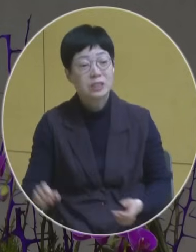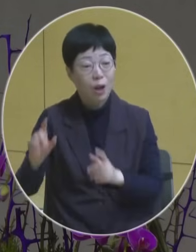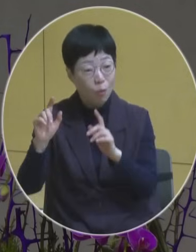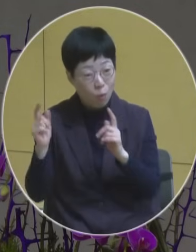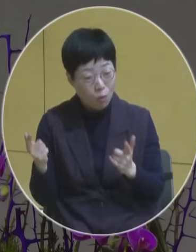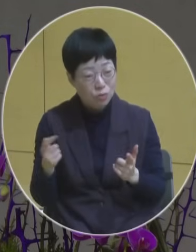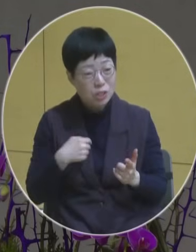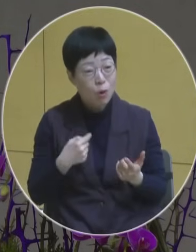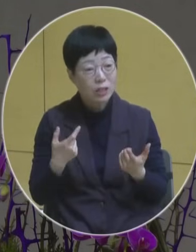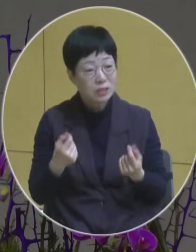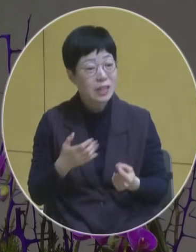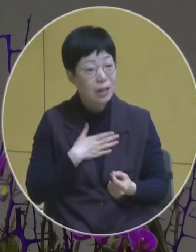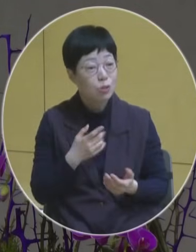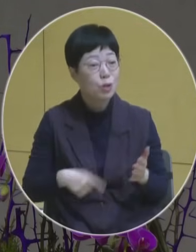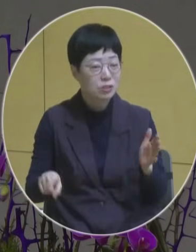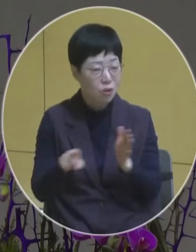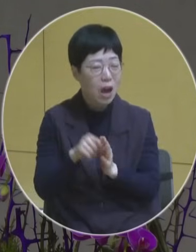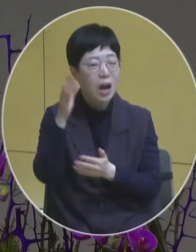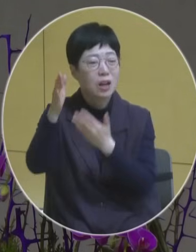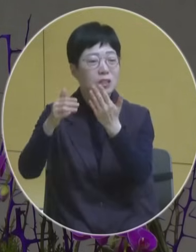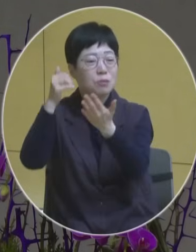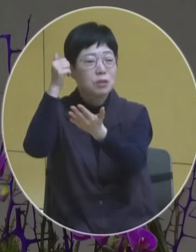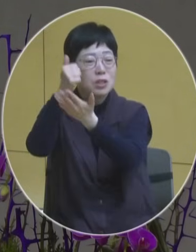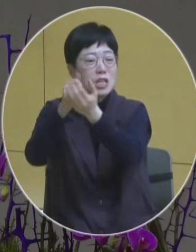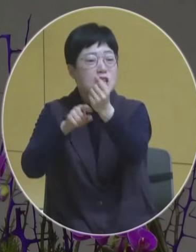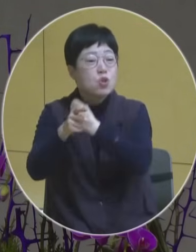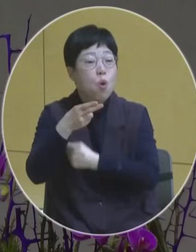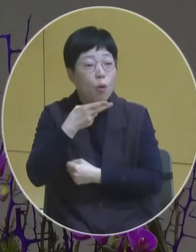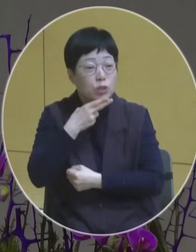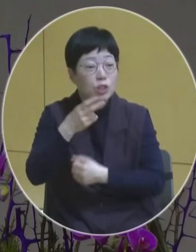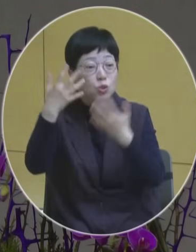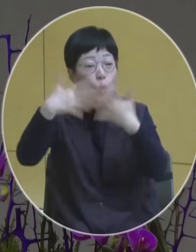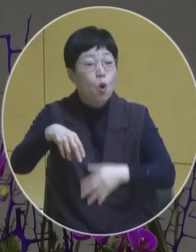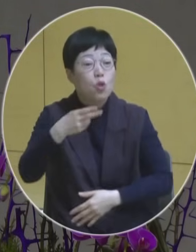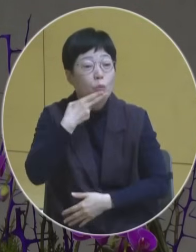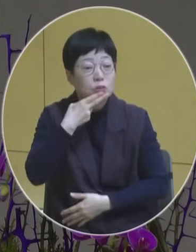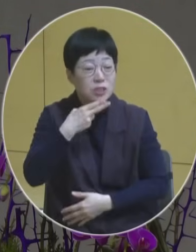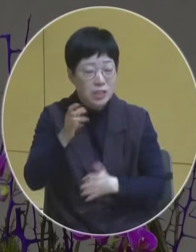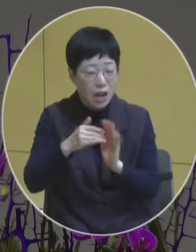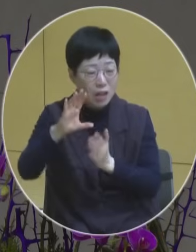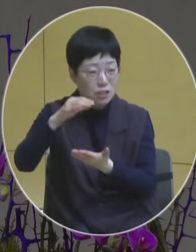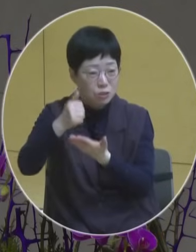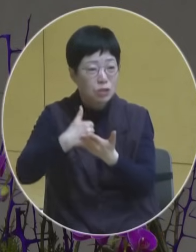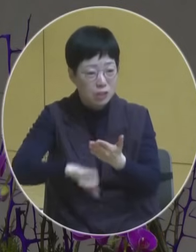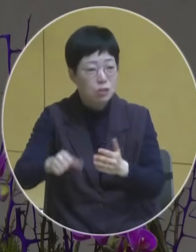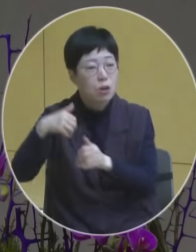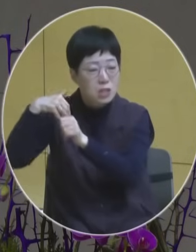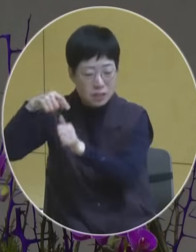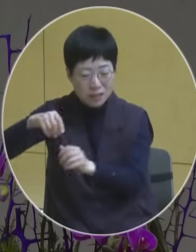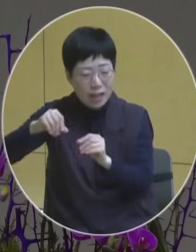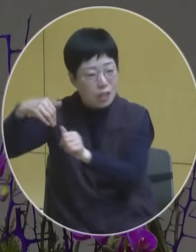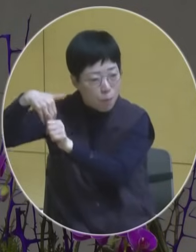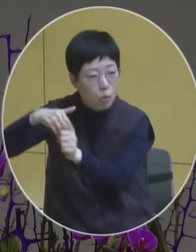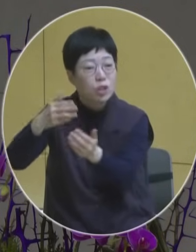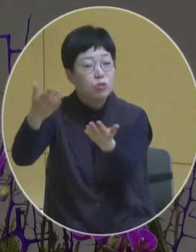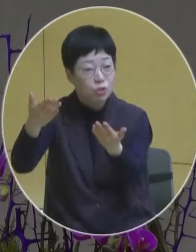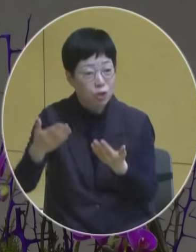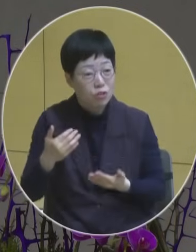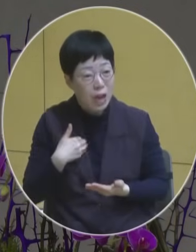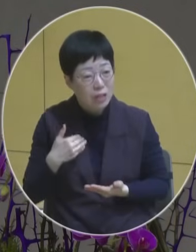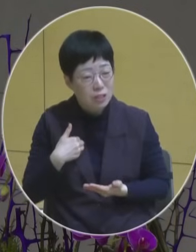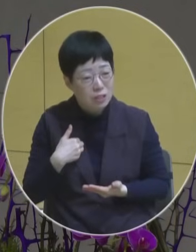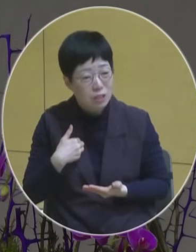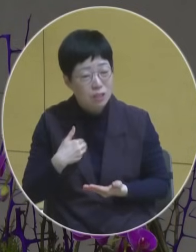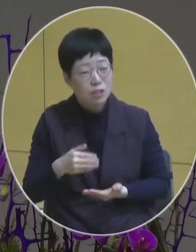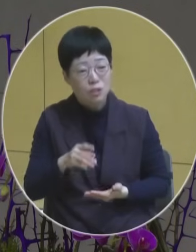아니하고 그런 나를 위해서 하나님께서 이유 없이 조건 없이 자기 아들을 이 땅에 보내주셔서 내가